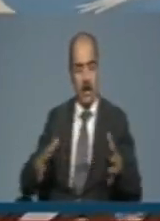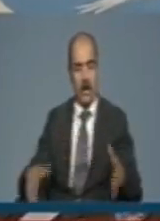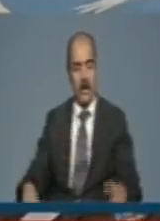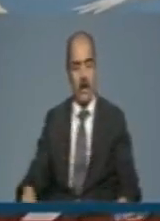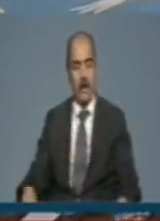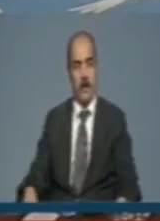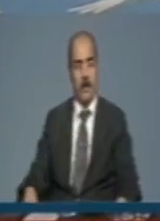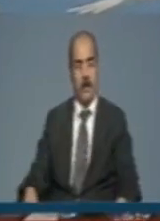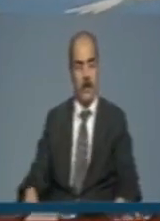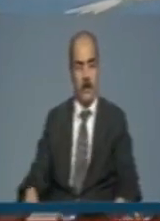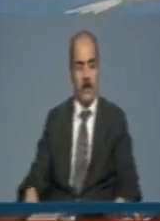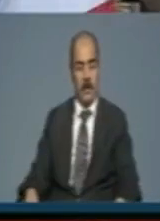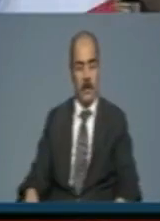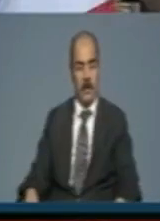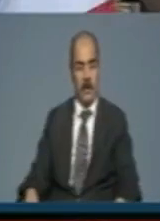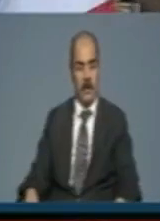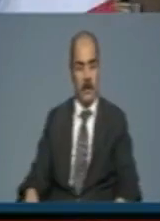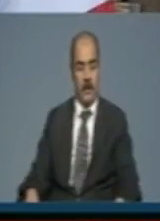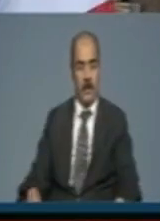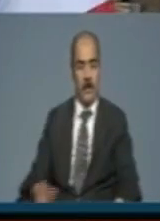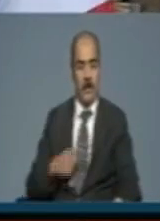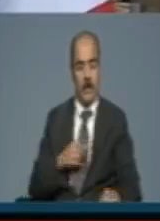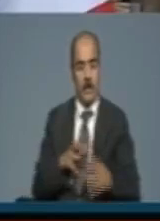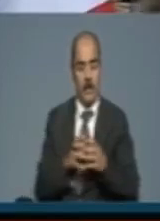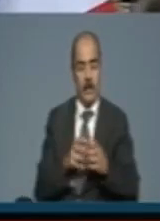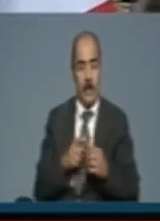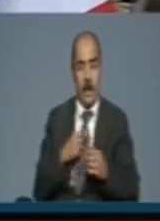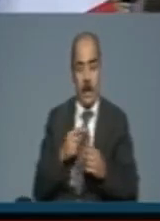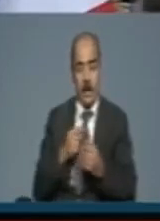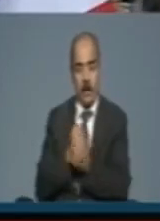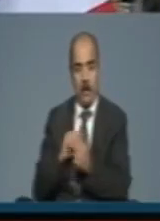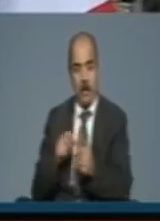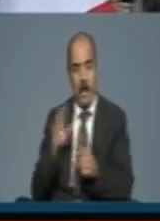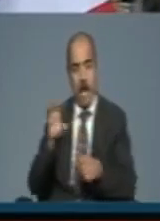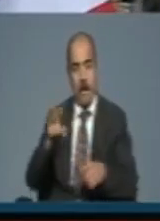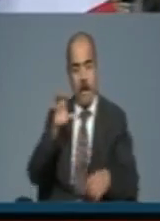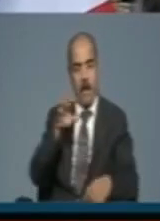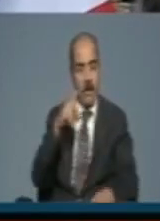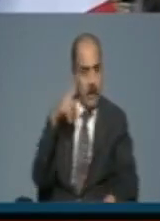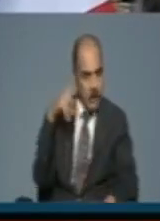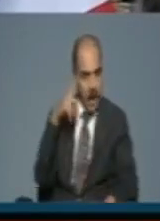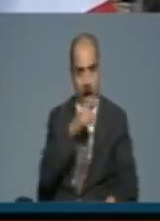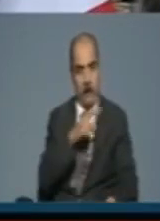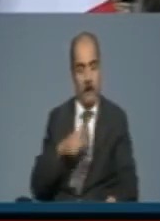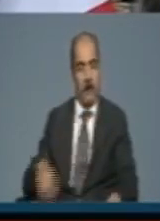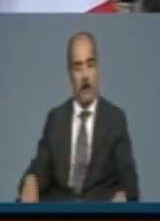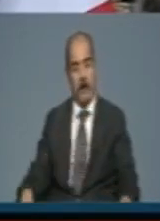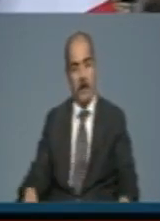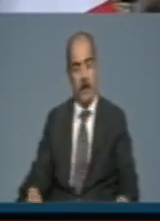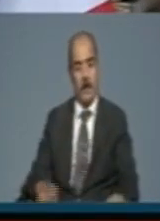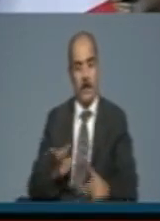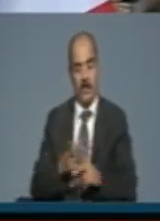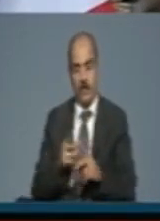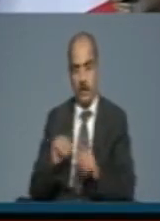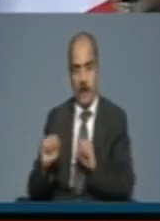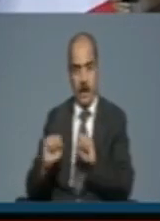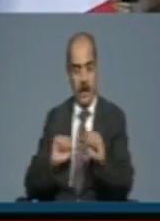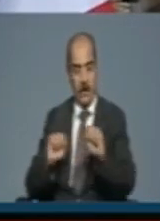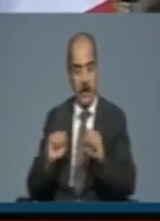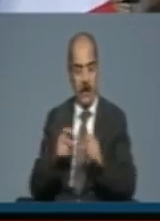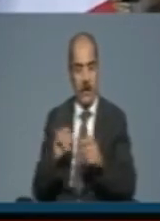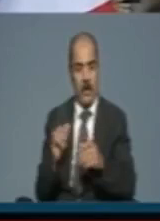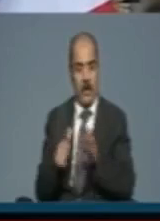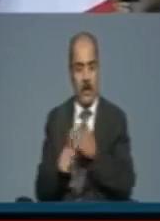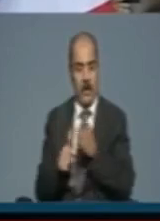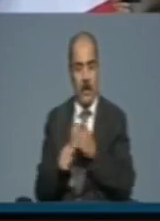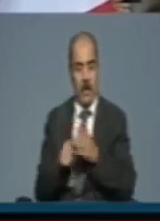fatto indebolito anche l'Irhab أضعف بعض الدول dei popoli, للشعب mondo musulmano. بالأخص الشعب